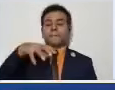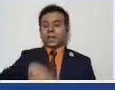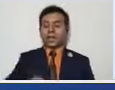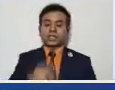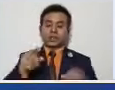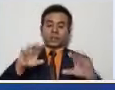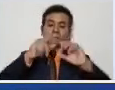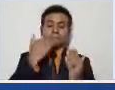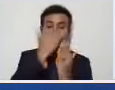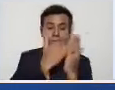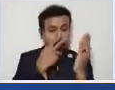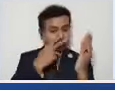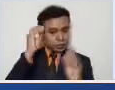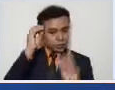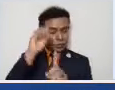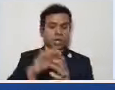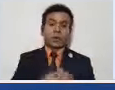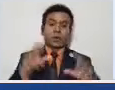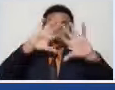2,29,971 জন।